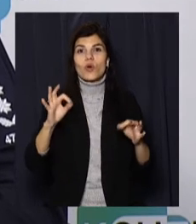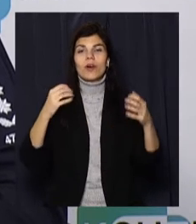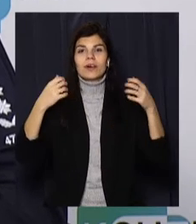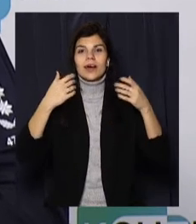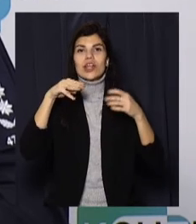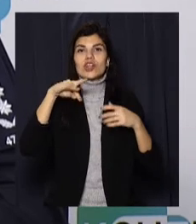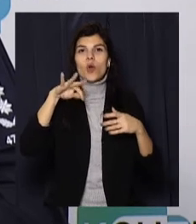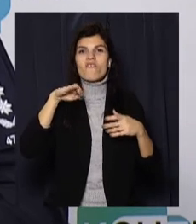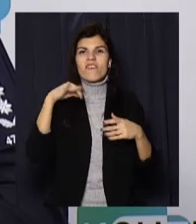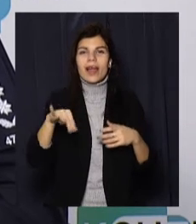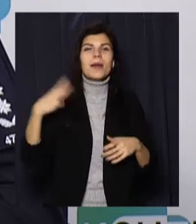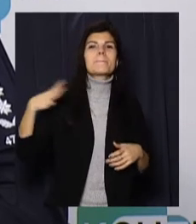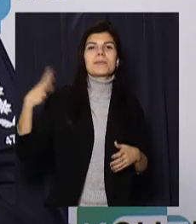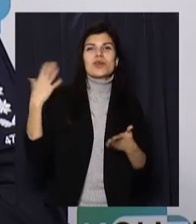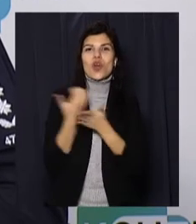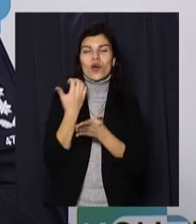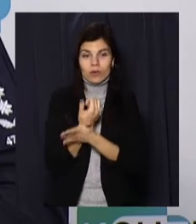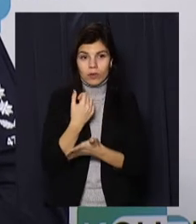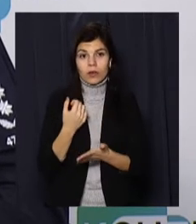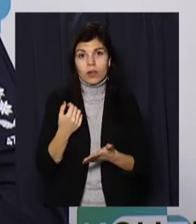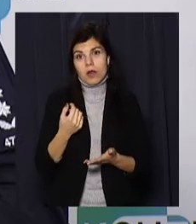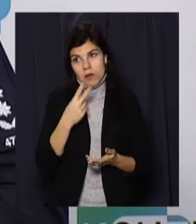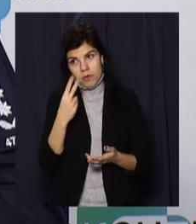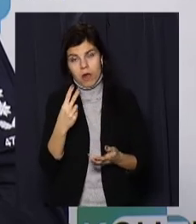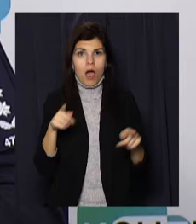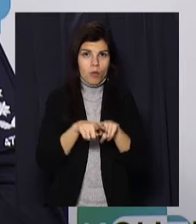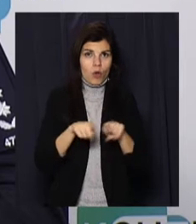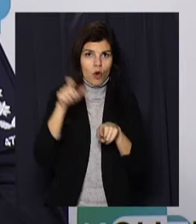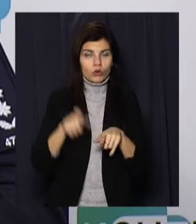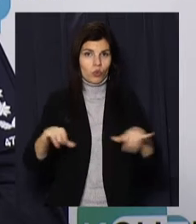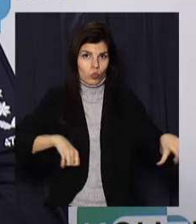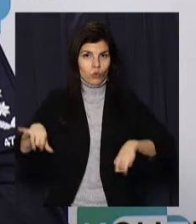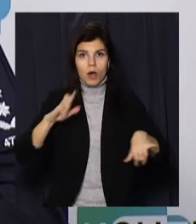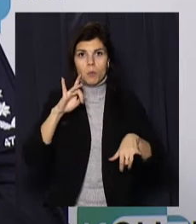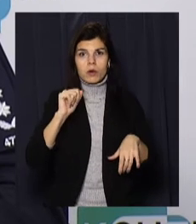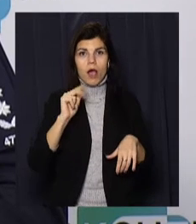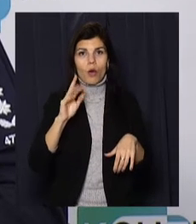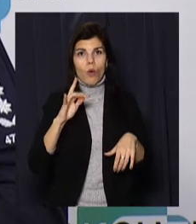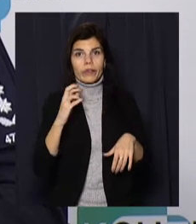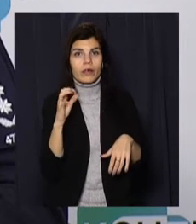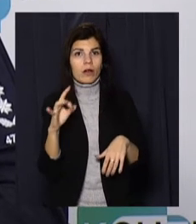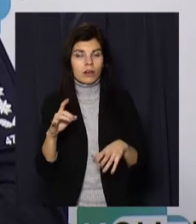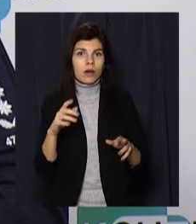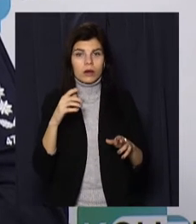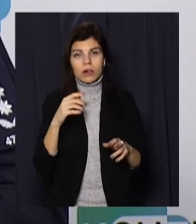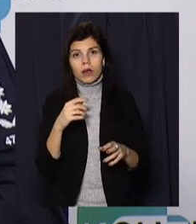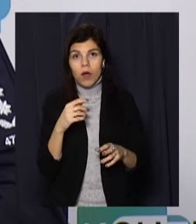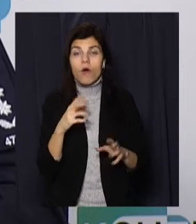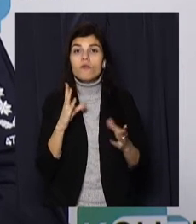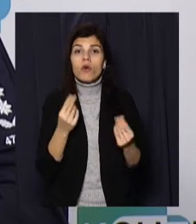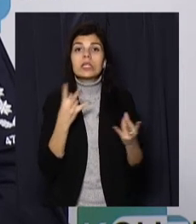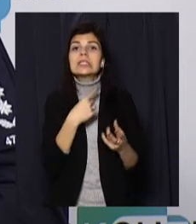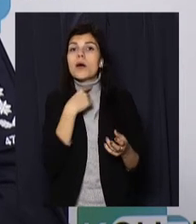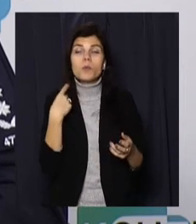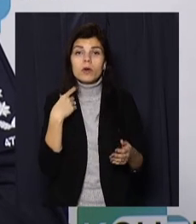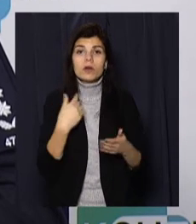то вказаний факт може свідчити про браконьєрство. Мета проведення рядових заходів – це забезпечення